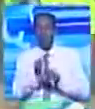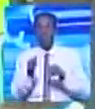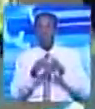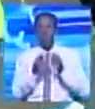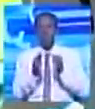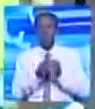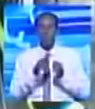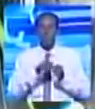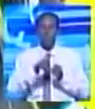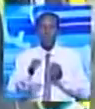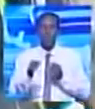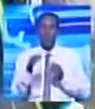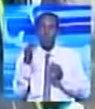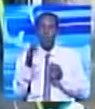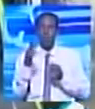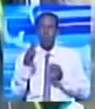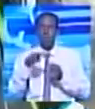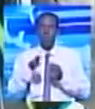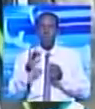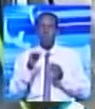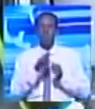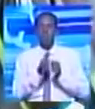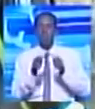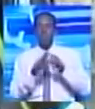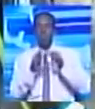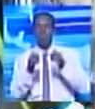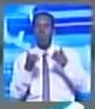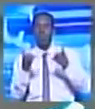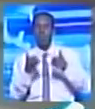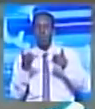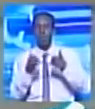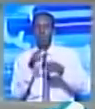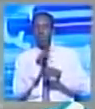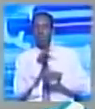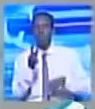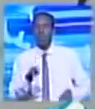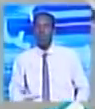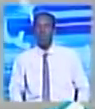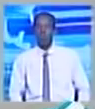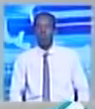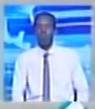et au terrain donc, de Fukuzawa, le collège donc, pour les matchs de football.